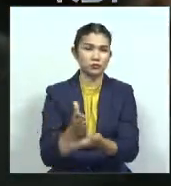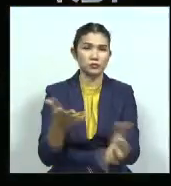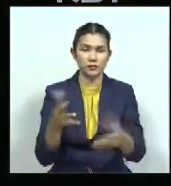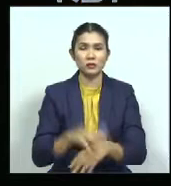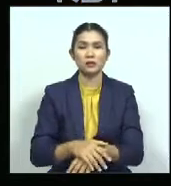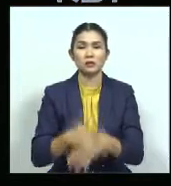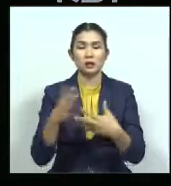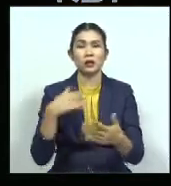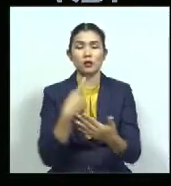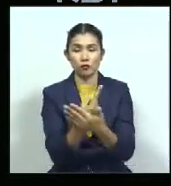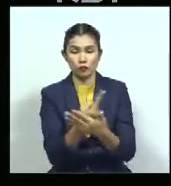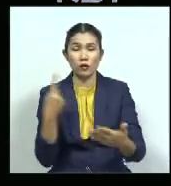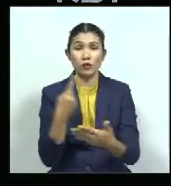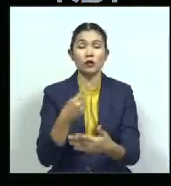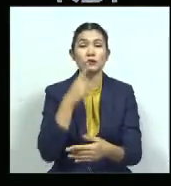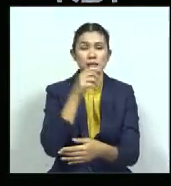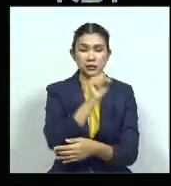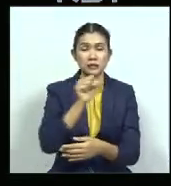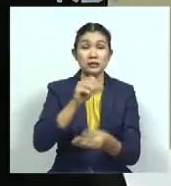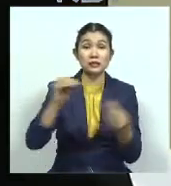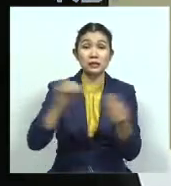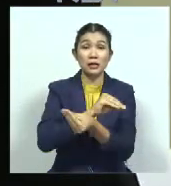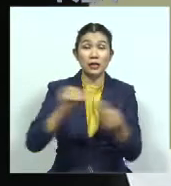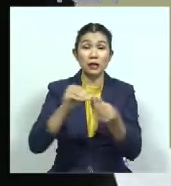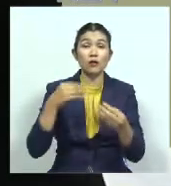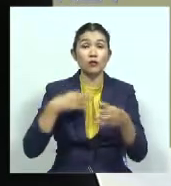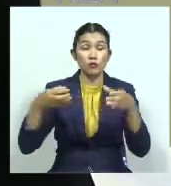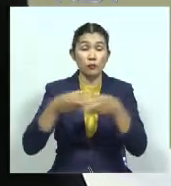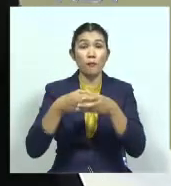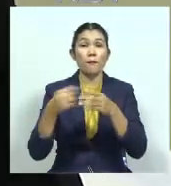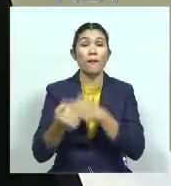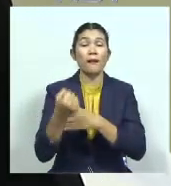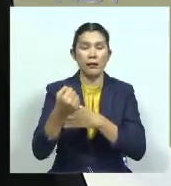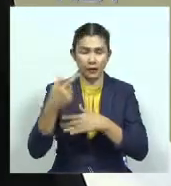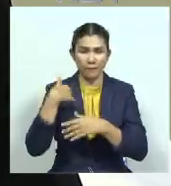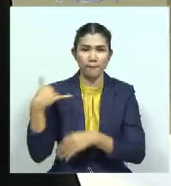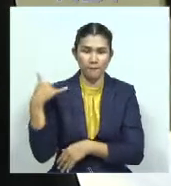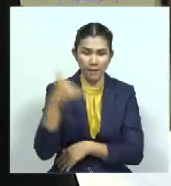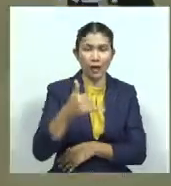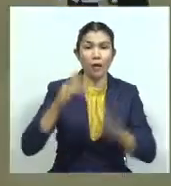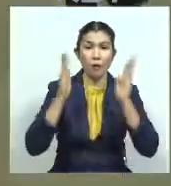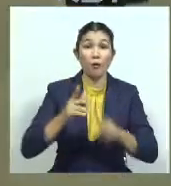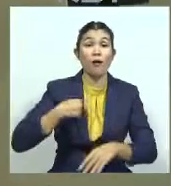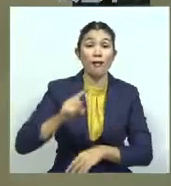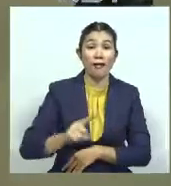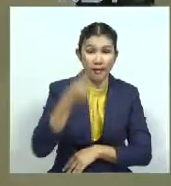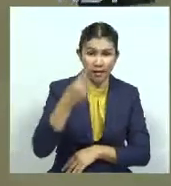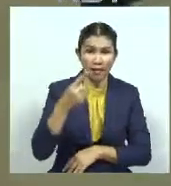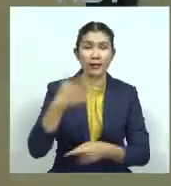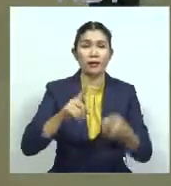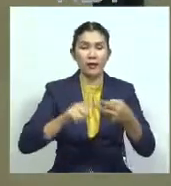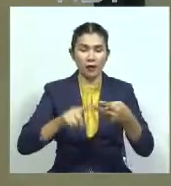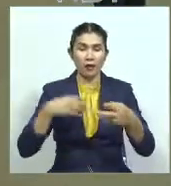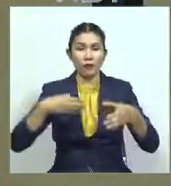ทนของนายสุชาติตันเจริญสสฉะเชิงเทราพรรคพลังประชารัฐก็เดินทางมารับหนังสือเป็นคนแรกตามด้วยสสพรรคประชา